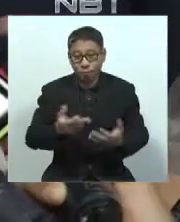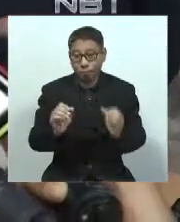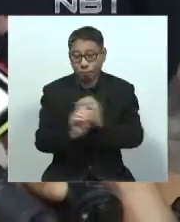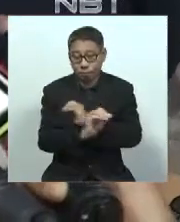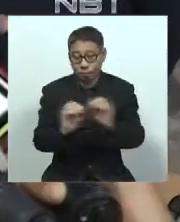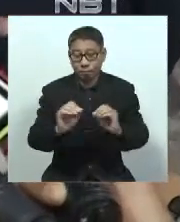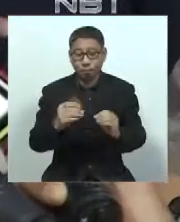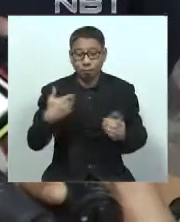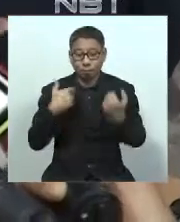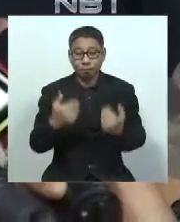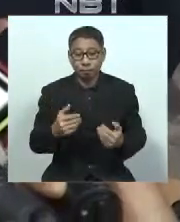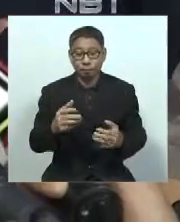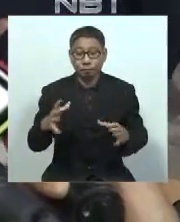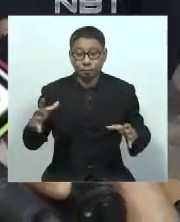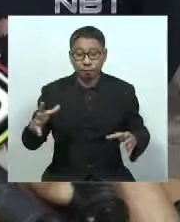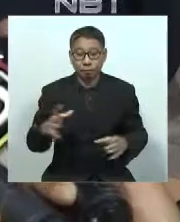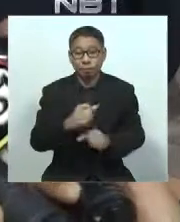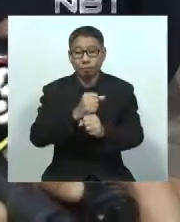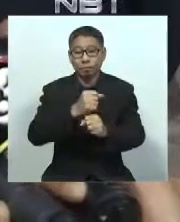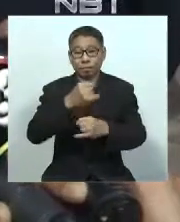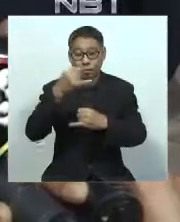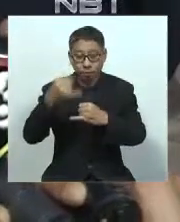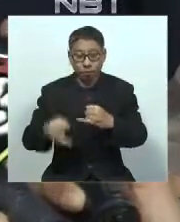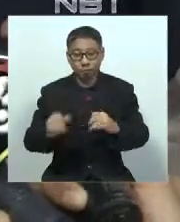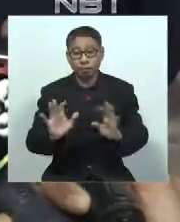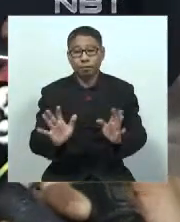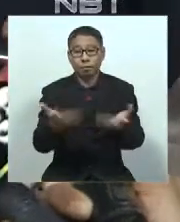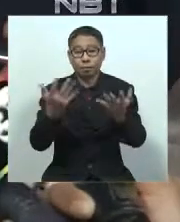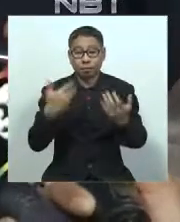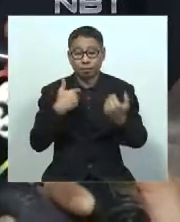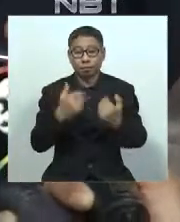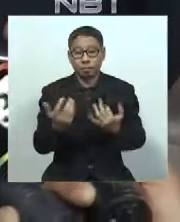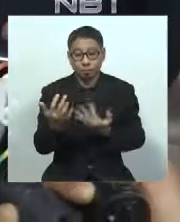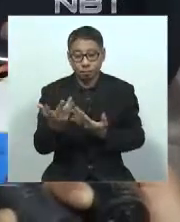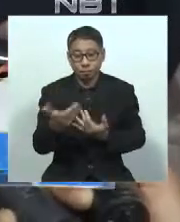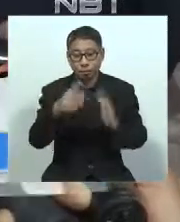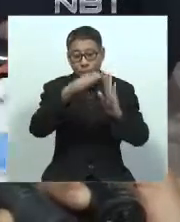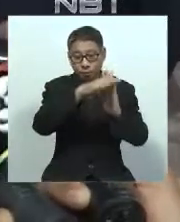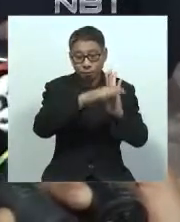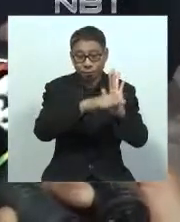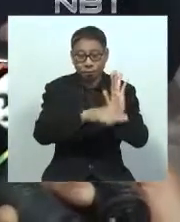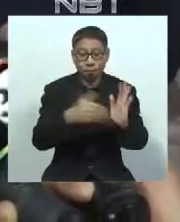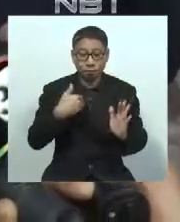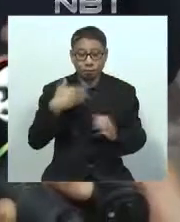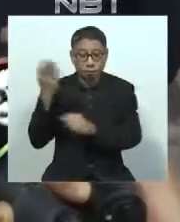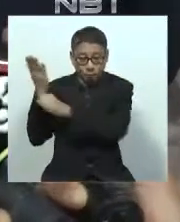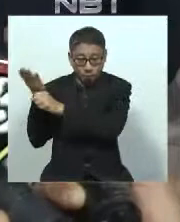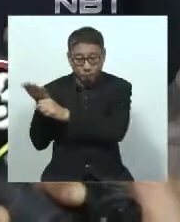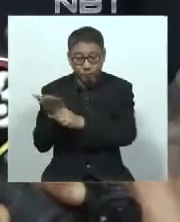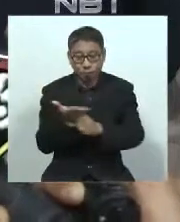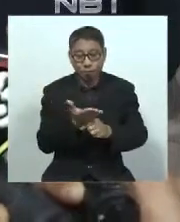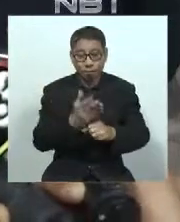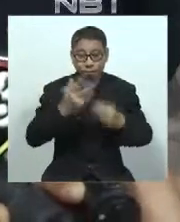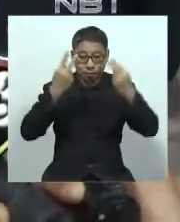กันมาเพราะว่าทุกอย่างมันยุตินานแล้วนะครับก็แค่รอขั้นตอนกระบวนการนั่นก็คือว่าเมื่อมีการโปรดเกล้านายกรัฐมนตรีแล้ว